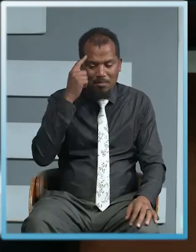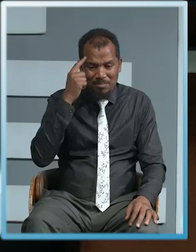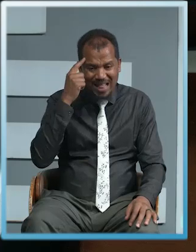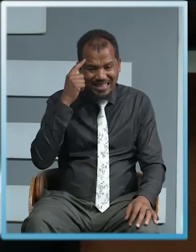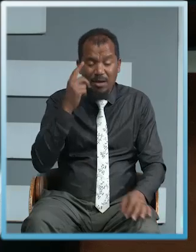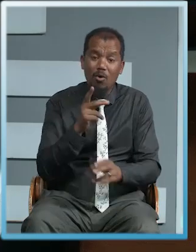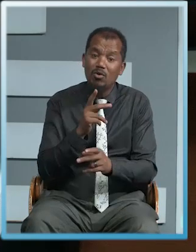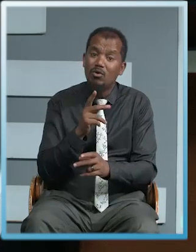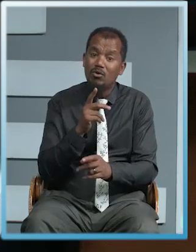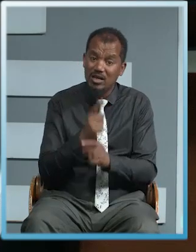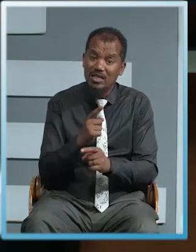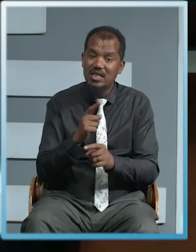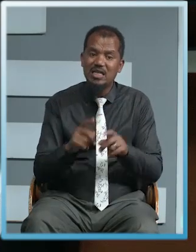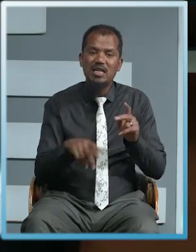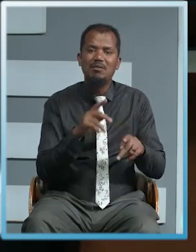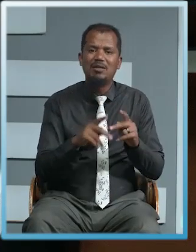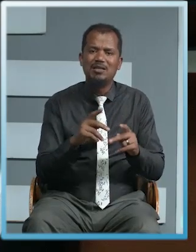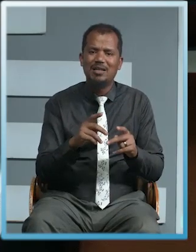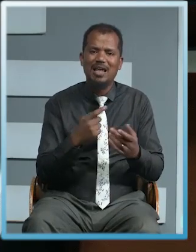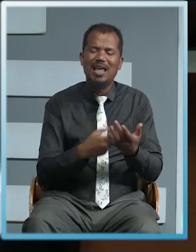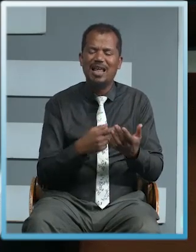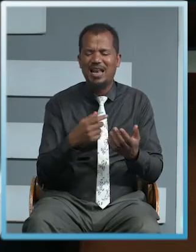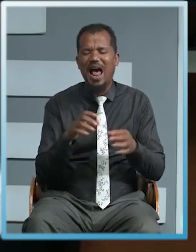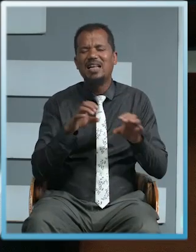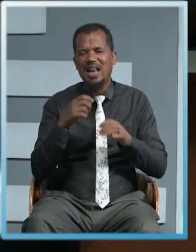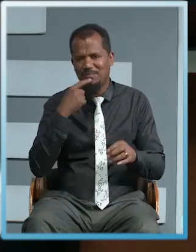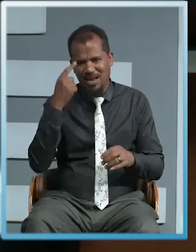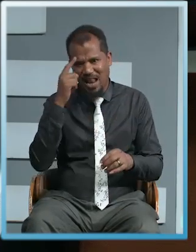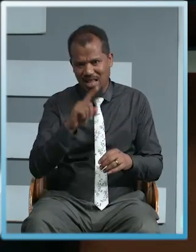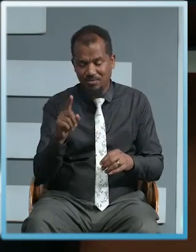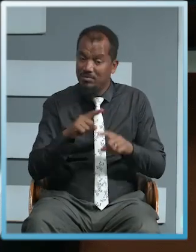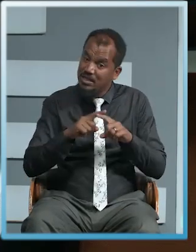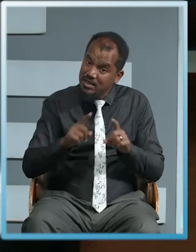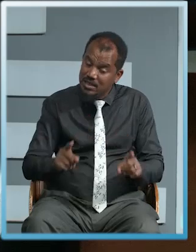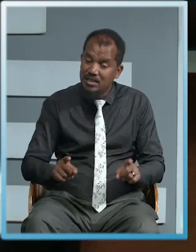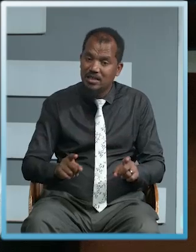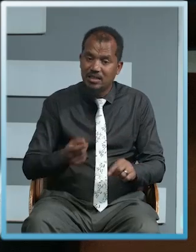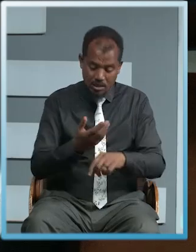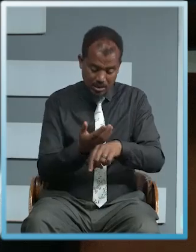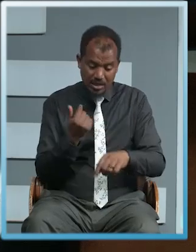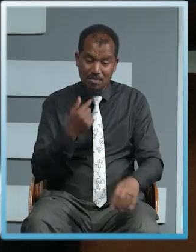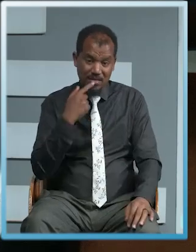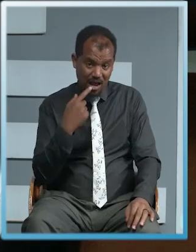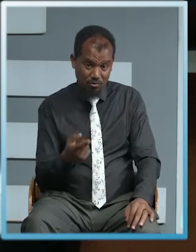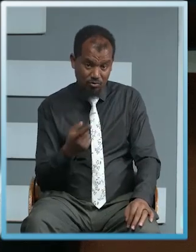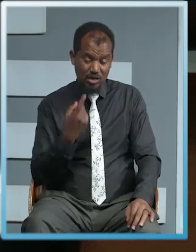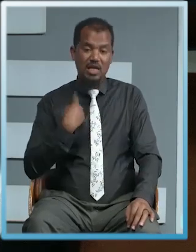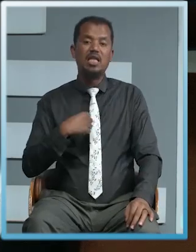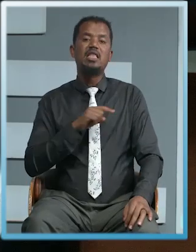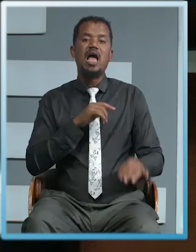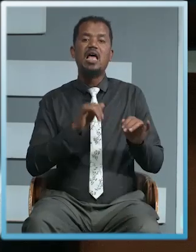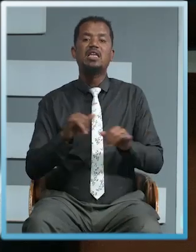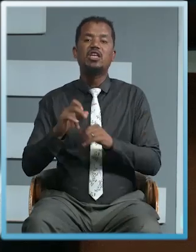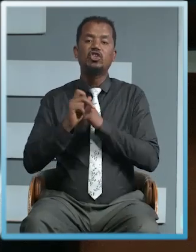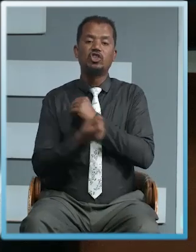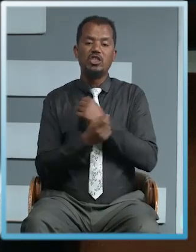በታሰበው ልክ ህብረተሰብ ላይ ይሄን ያህል ነገር አድርገናል ብለና እናስብ። ነገር ግን ቀድም እንዳልኩት እኛ አሁንም እንደ